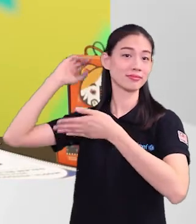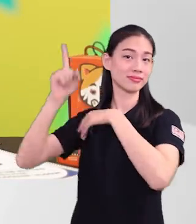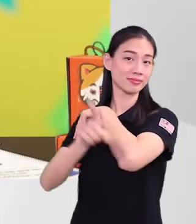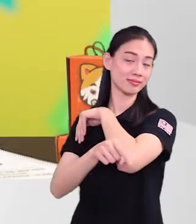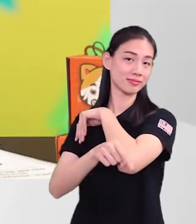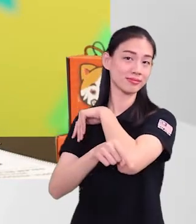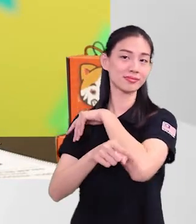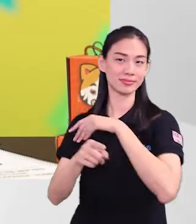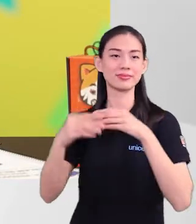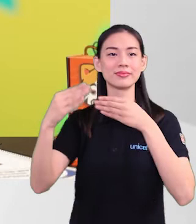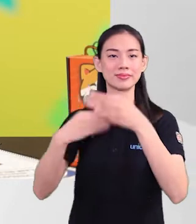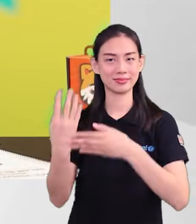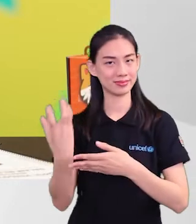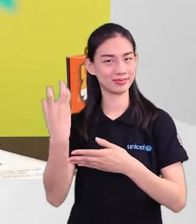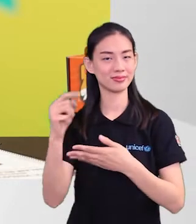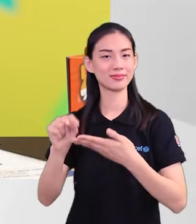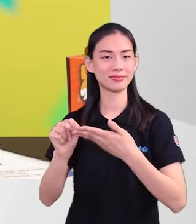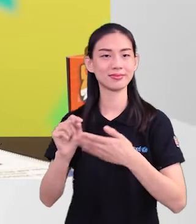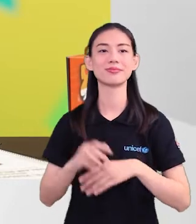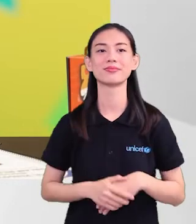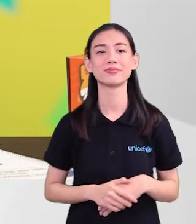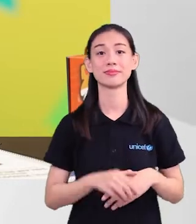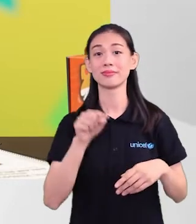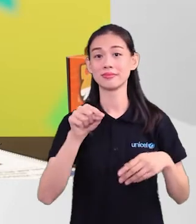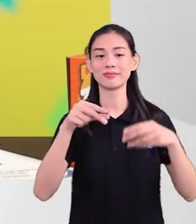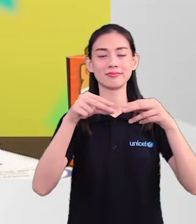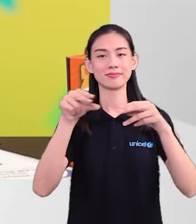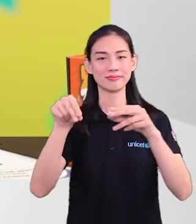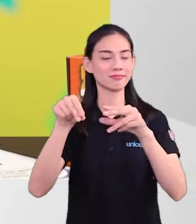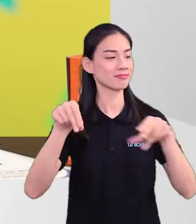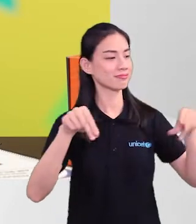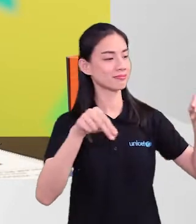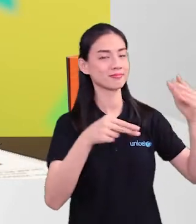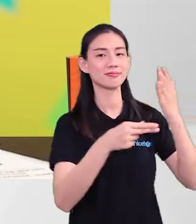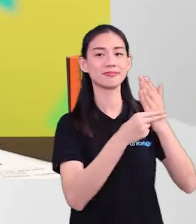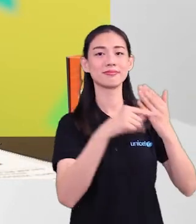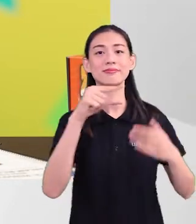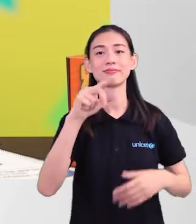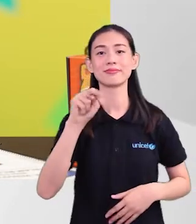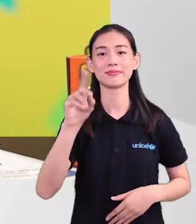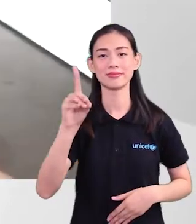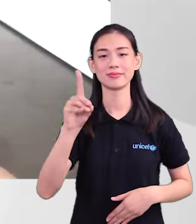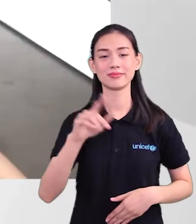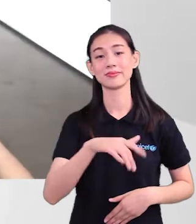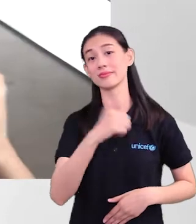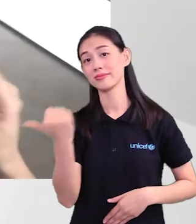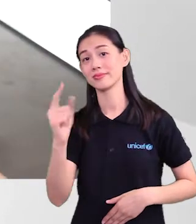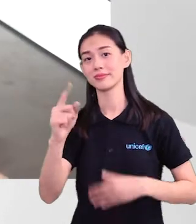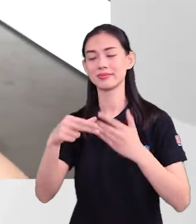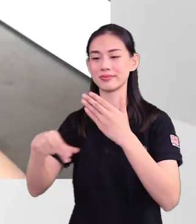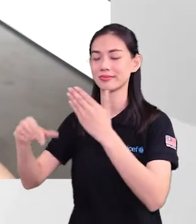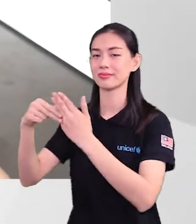ekor singa yang satu lagi seperti ini. Klipkan satu ekor ke GND dan satu lagi ke P0.